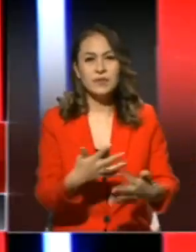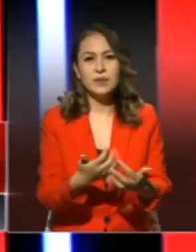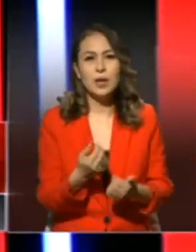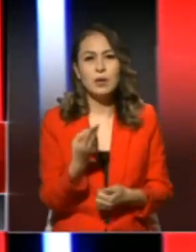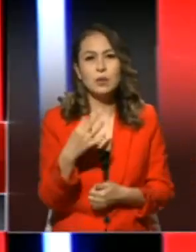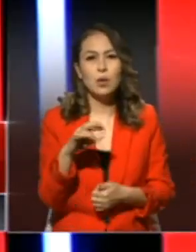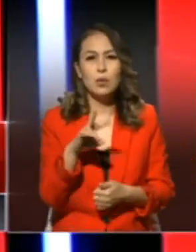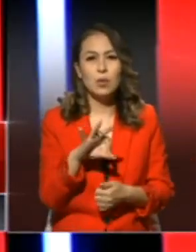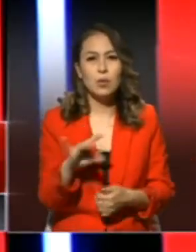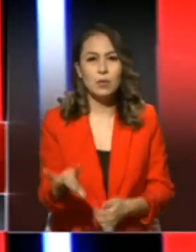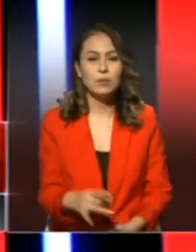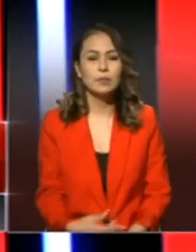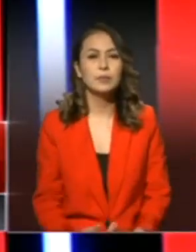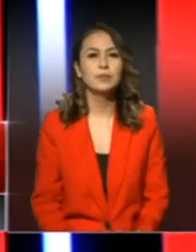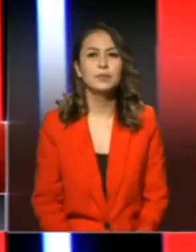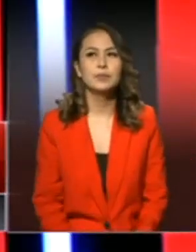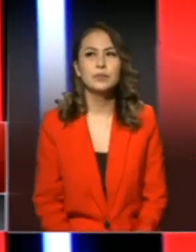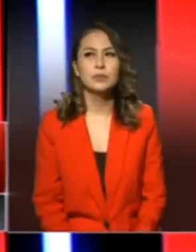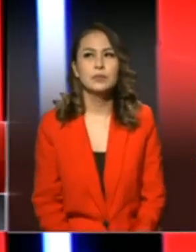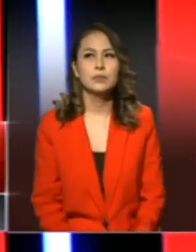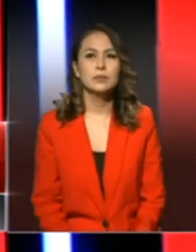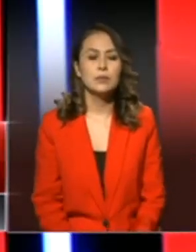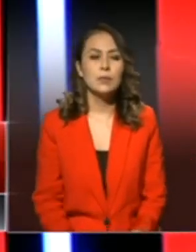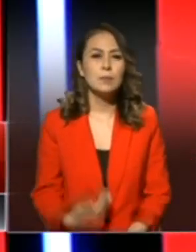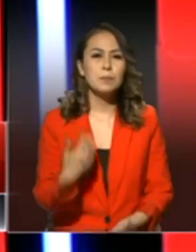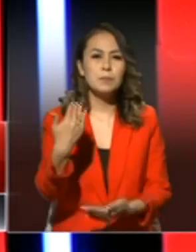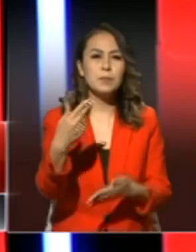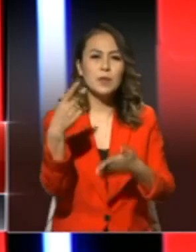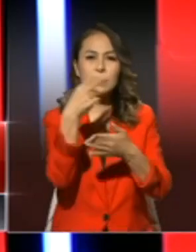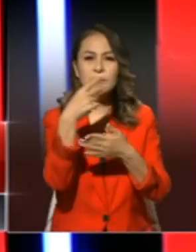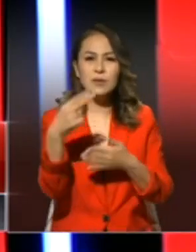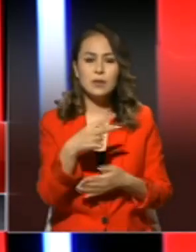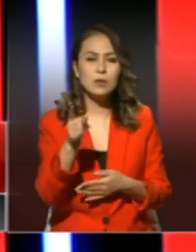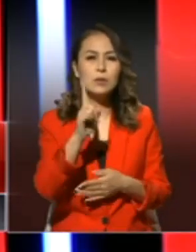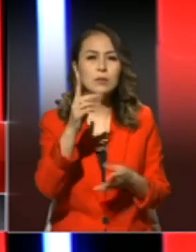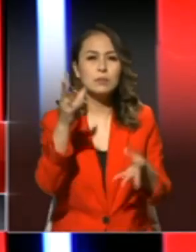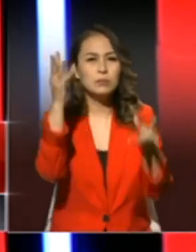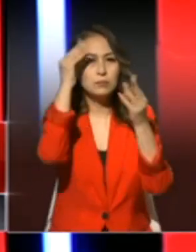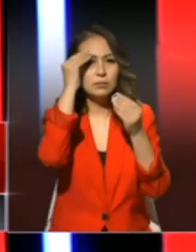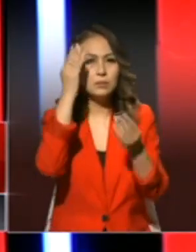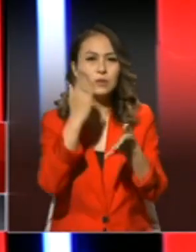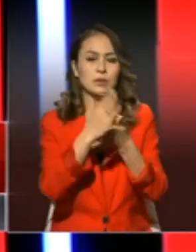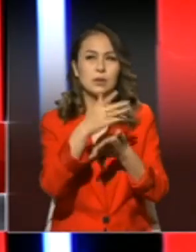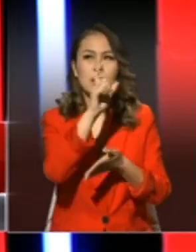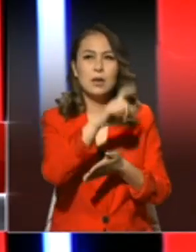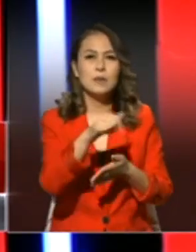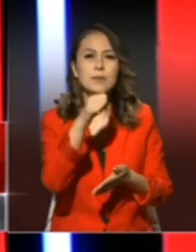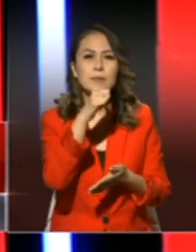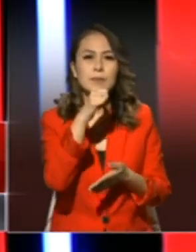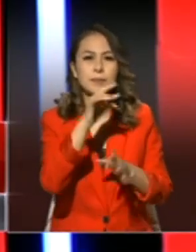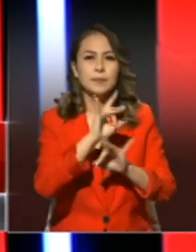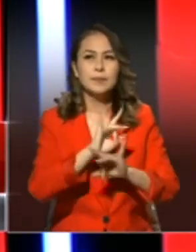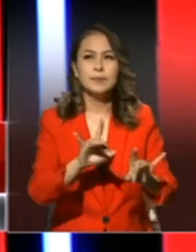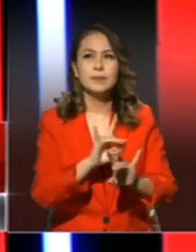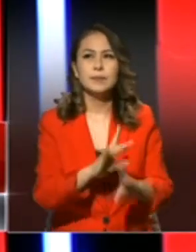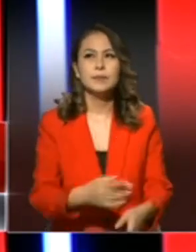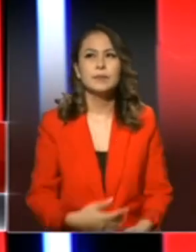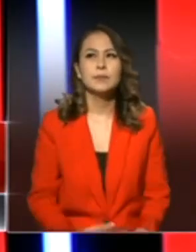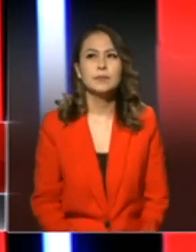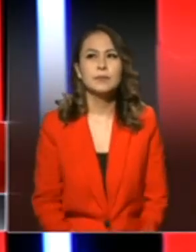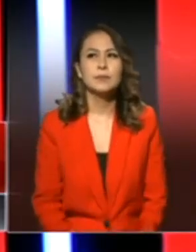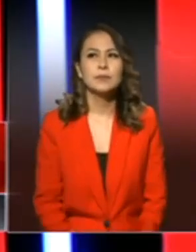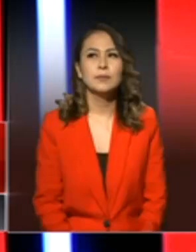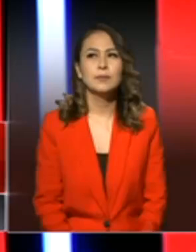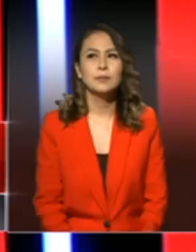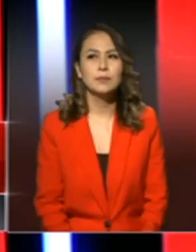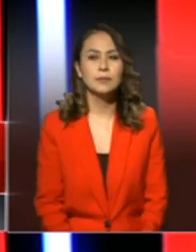осы пікірден не түйдіңіздер, не түсіндіңіздер, қалай ойлайсыздар? Әрқайсыңыз бір-бір пікірлеріңізді айтып отырсаңыздар болады. Сәуле